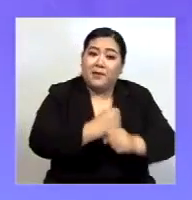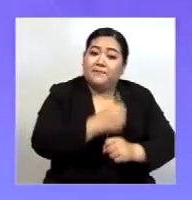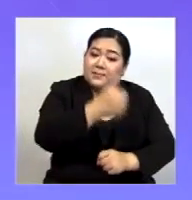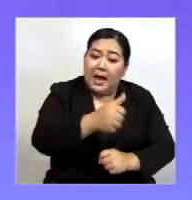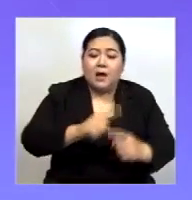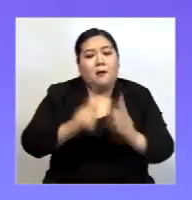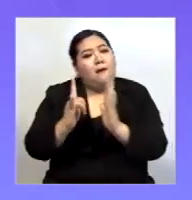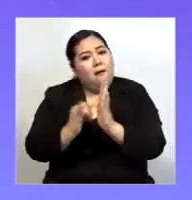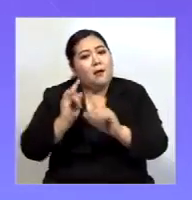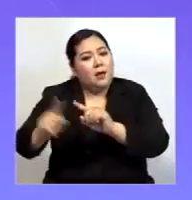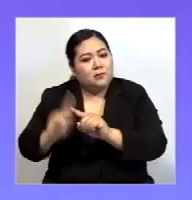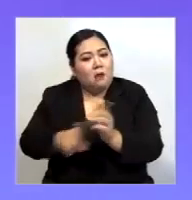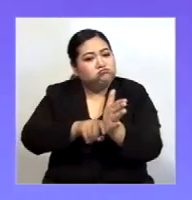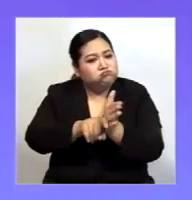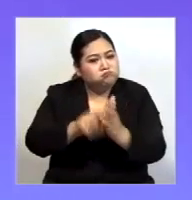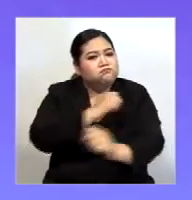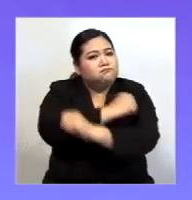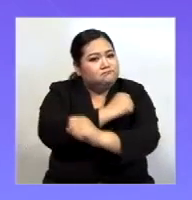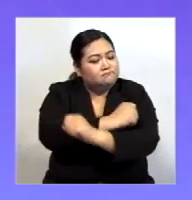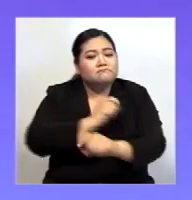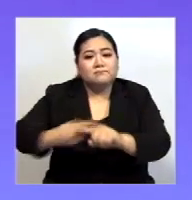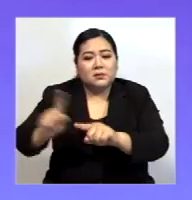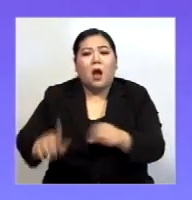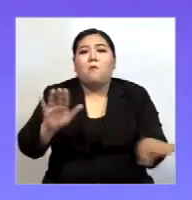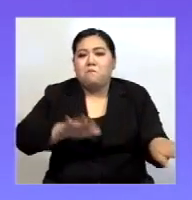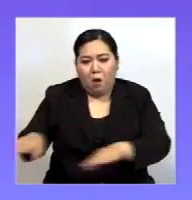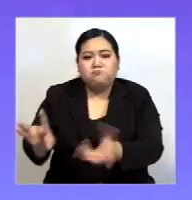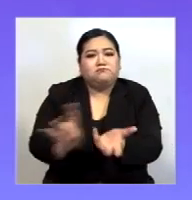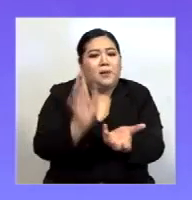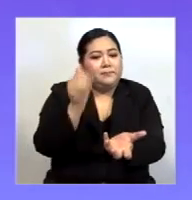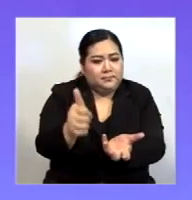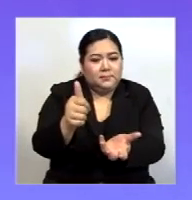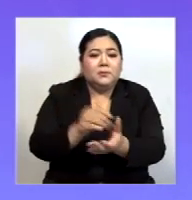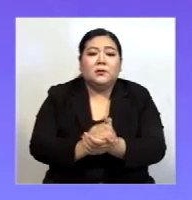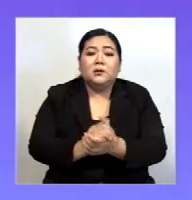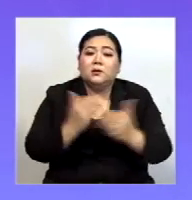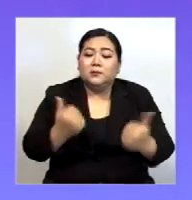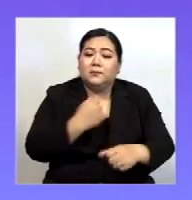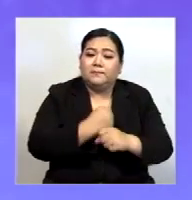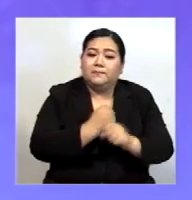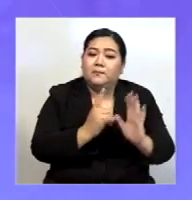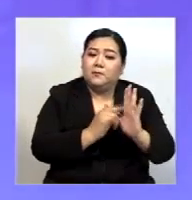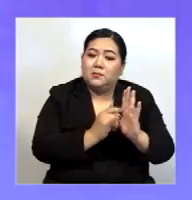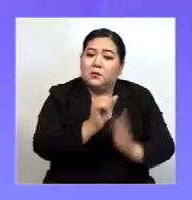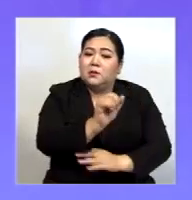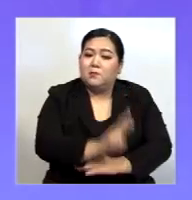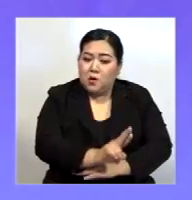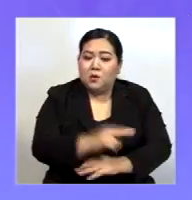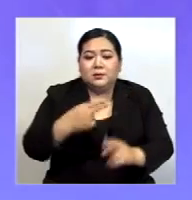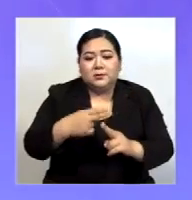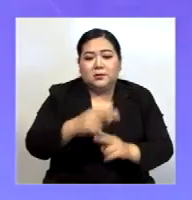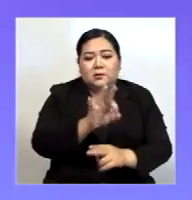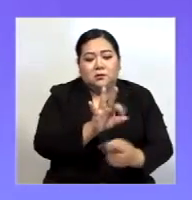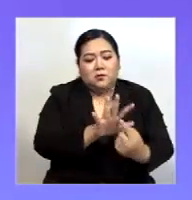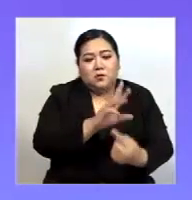าต้านไวรัสที่มีประสิทธิภาพเพื่อรองรับผู้ป่วยนะคะเบื้องต้นเนี่ยเขามีการสำรองยาฟาวิพิลาเวียเอา